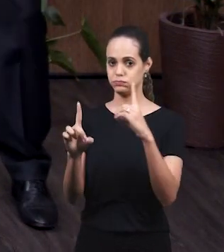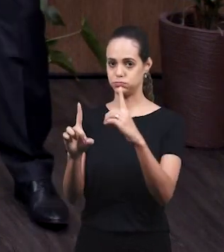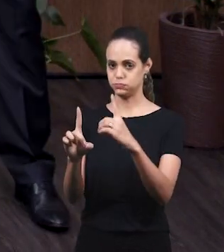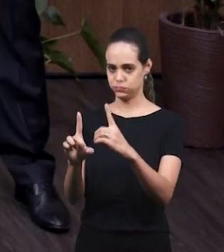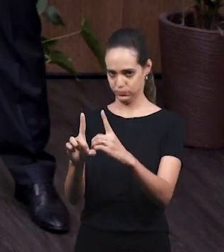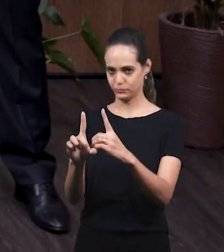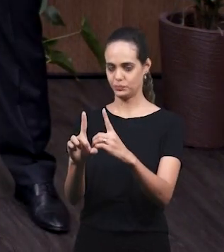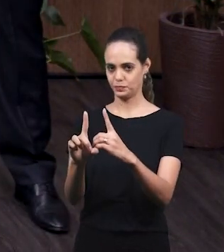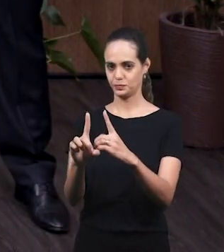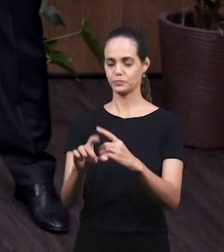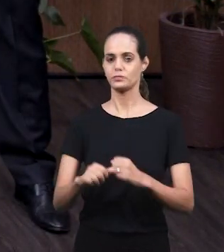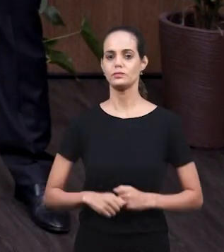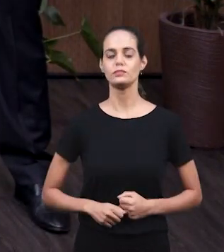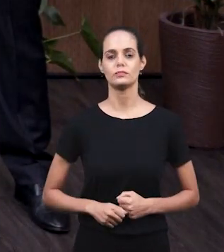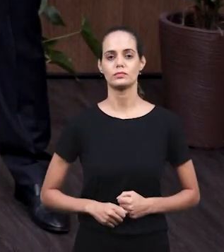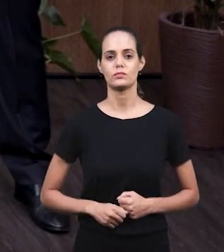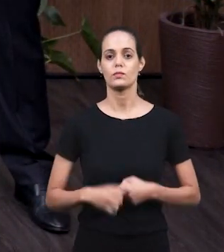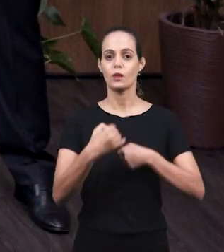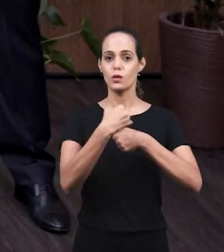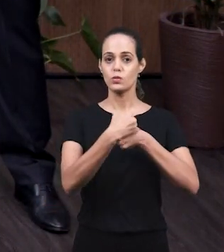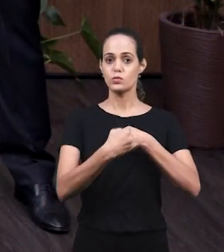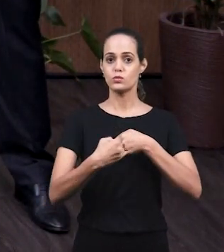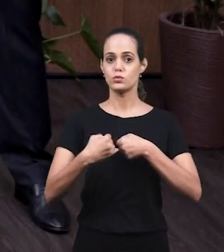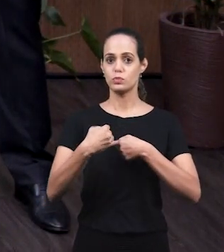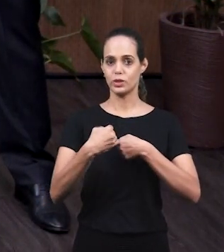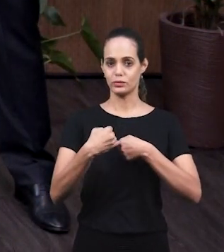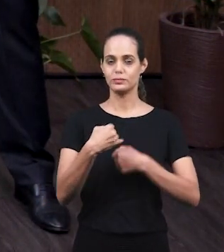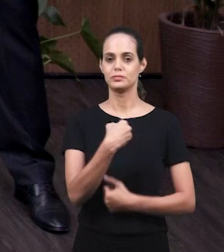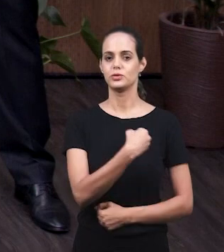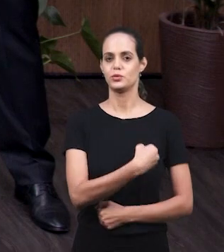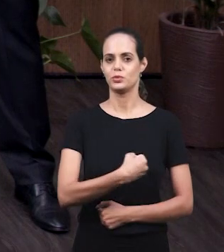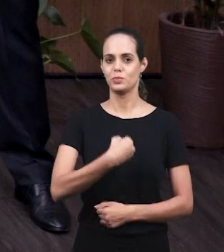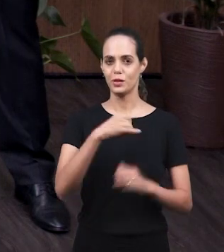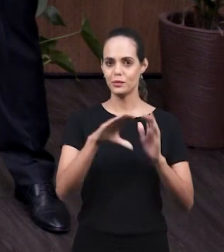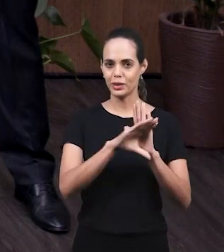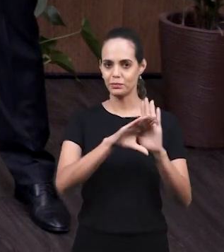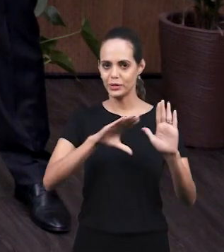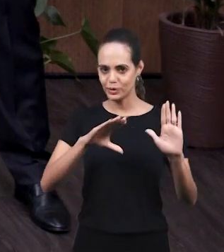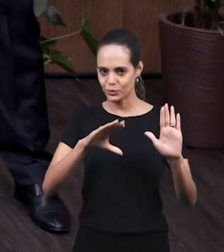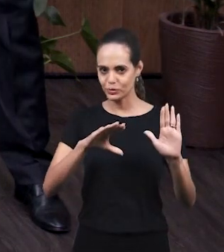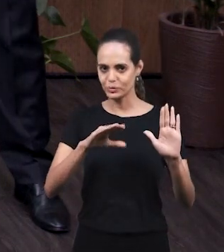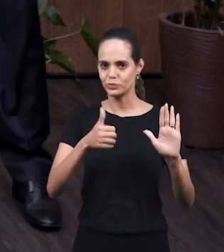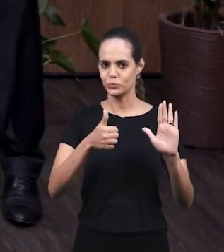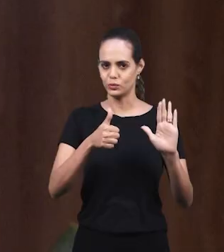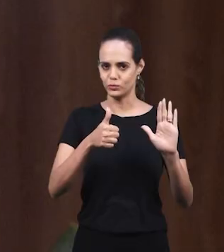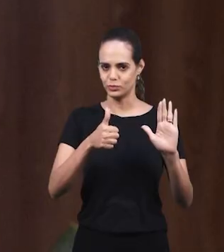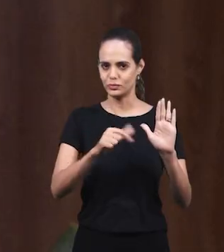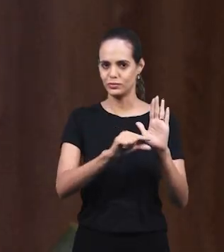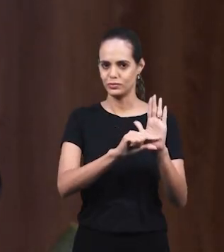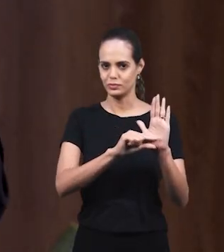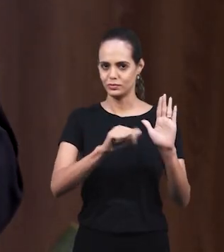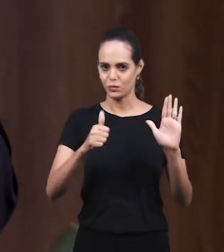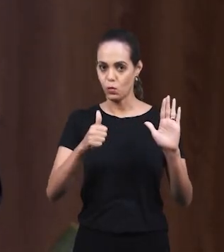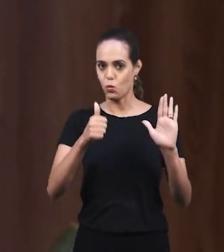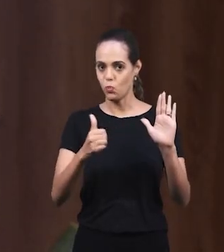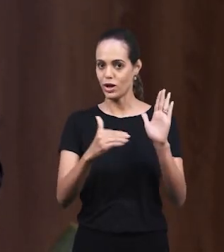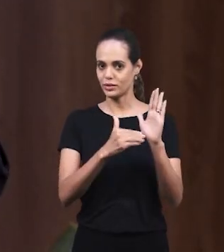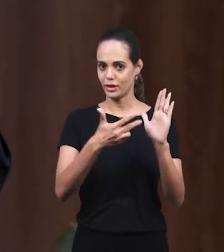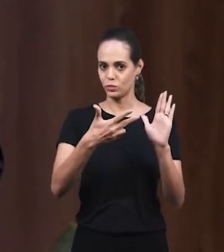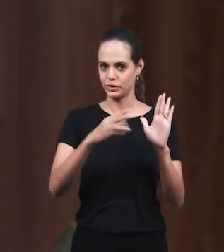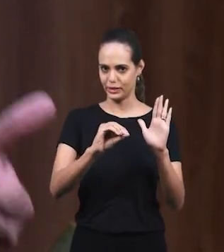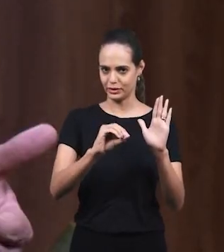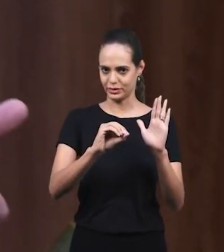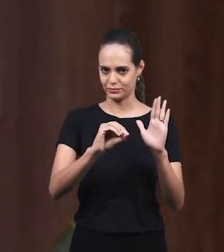est enregistrée dans l'évangile de Jean, chapitre 1er, du verset 1 au verset 30. Nous avons